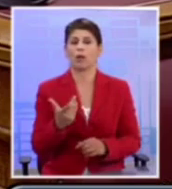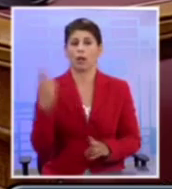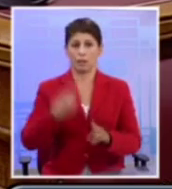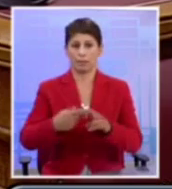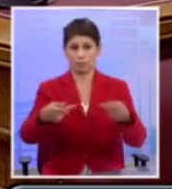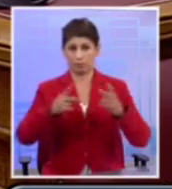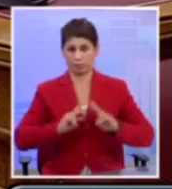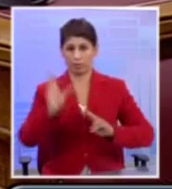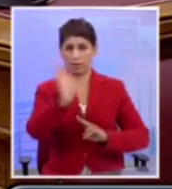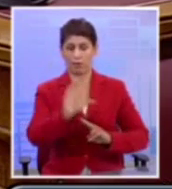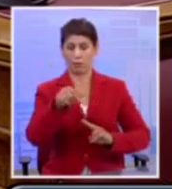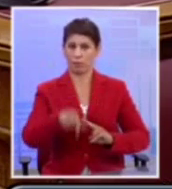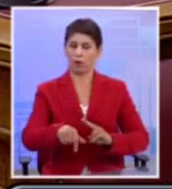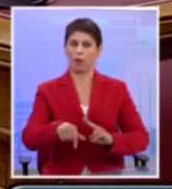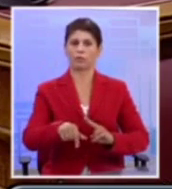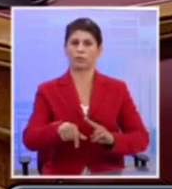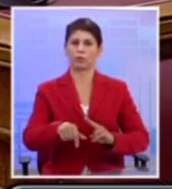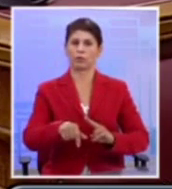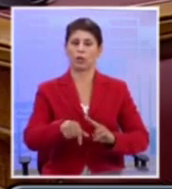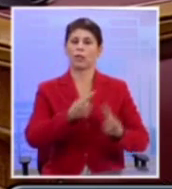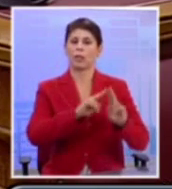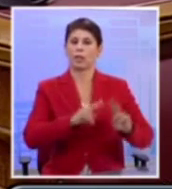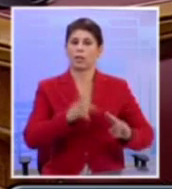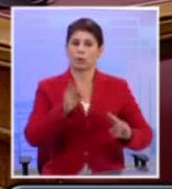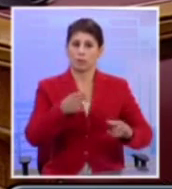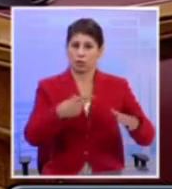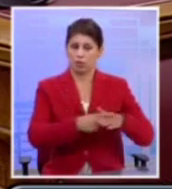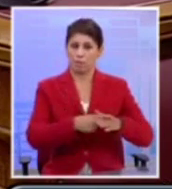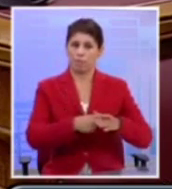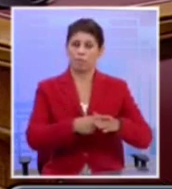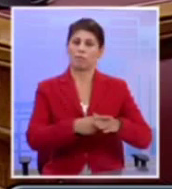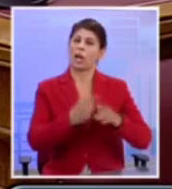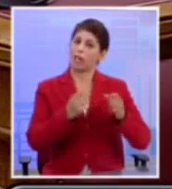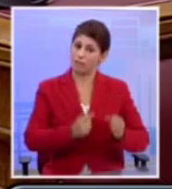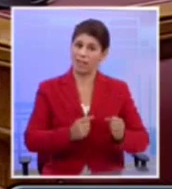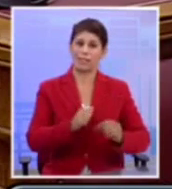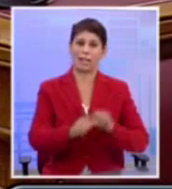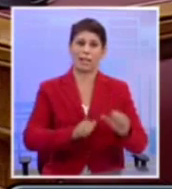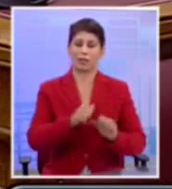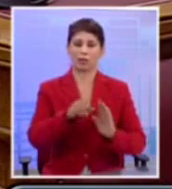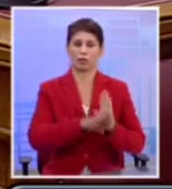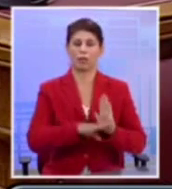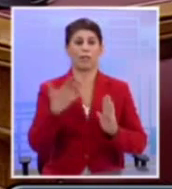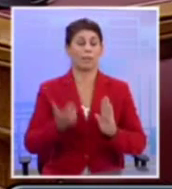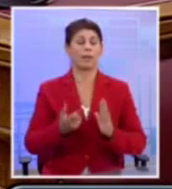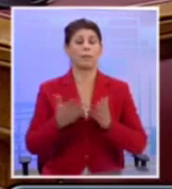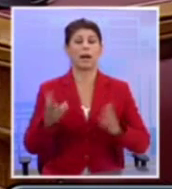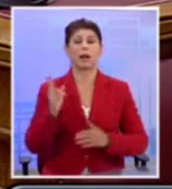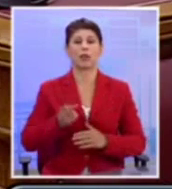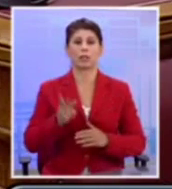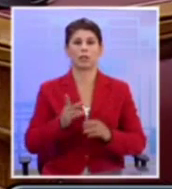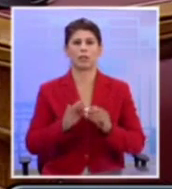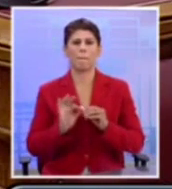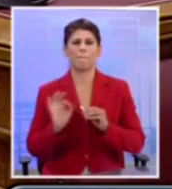Ευρωπαίων, στην οποία στηρίχτηκε και το Ταμείο για να αλλάξει το καταστατικό του, είναι ότι θα υπήρχε μεγάλος κίνδυνος